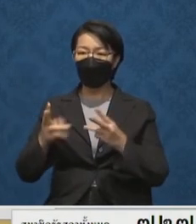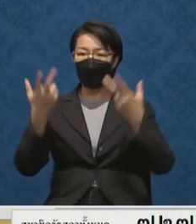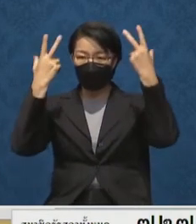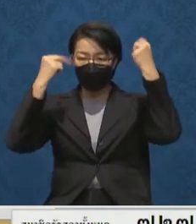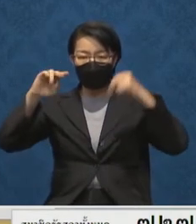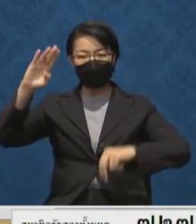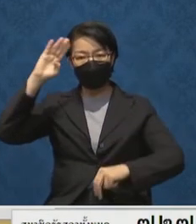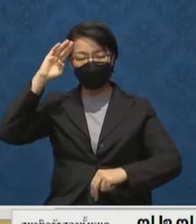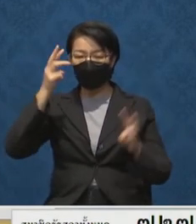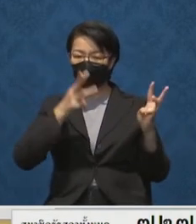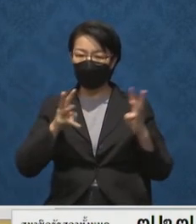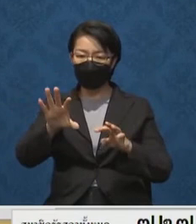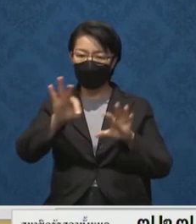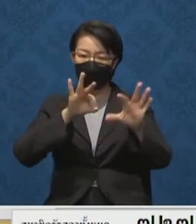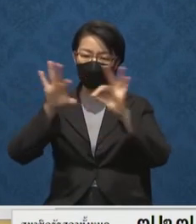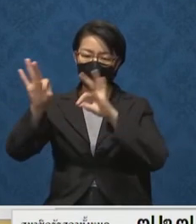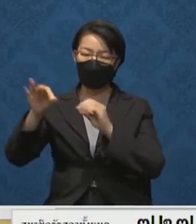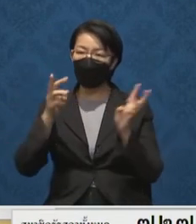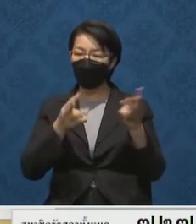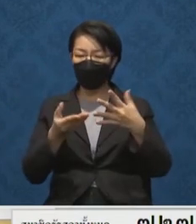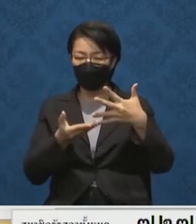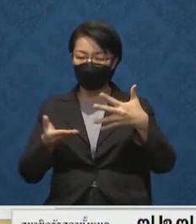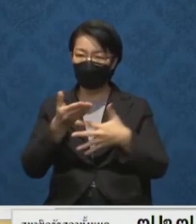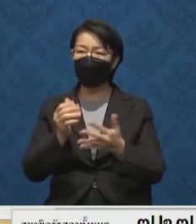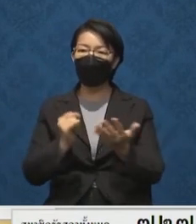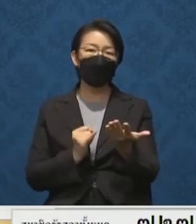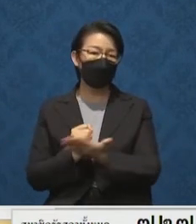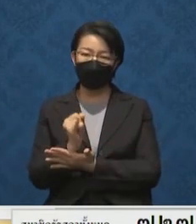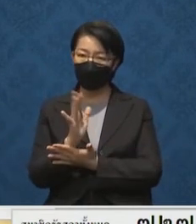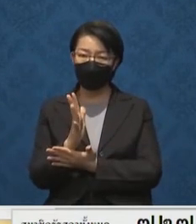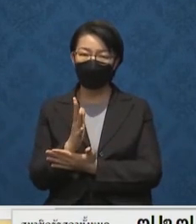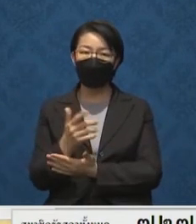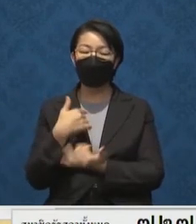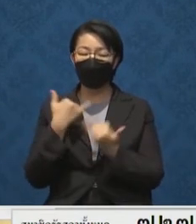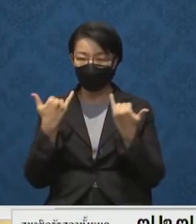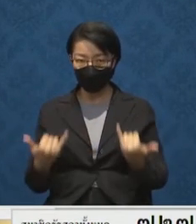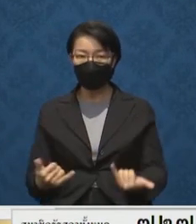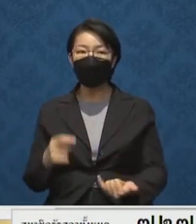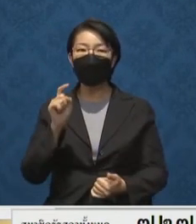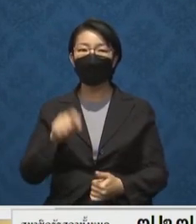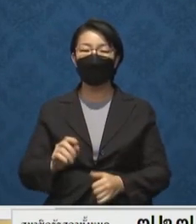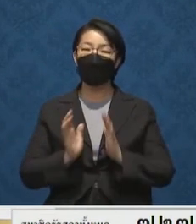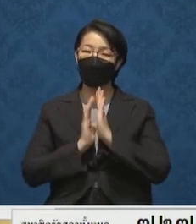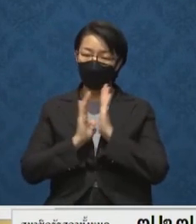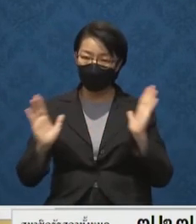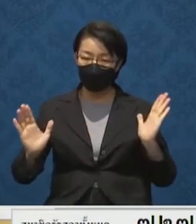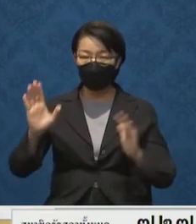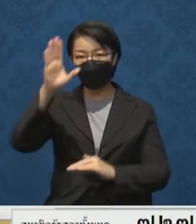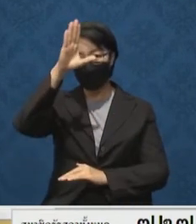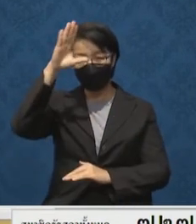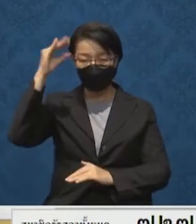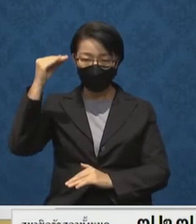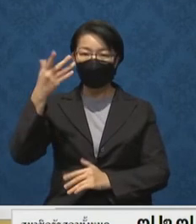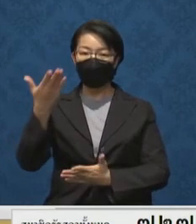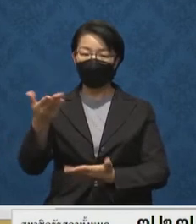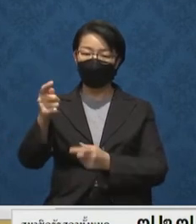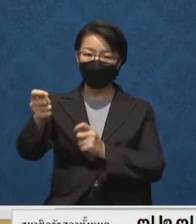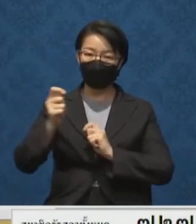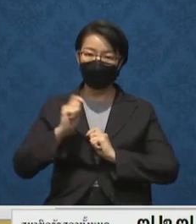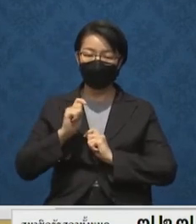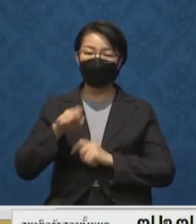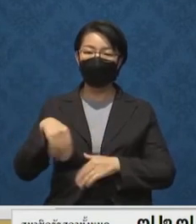ชอบดวยลำหนูนซึวัี้ผมต้ขอกลาบขอพวกุณท่านชวนอครั้งนะครัที่ได้อนุญาตให้ผม